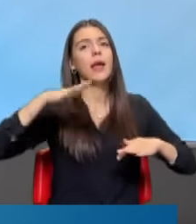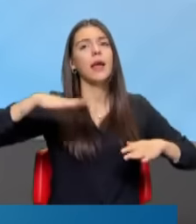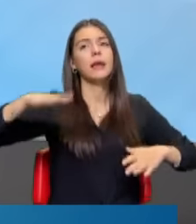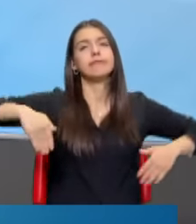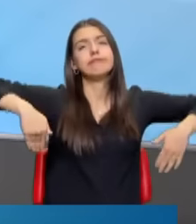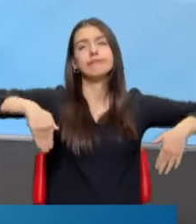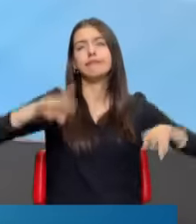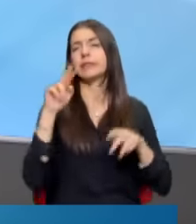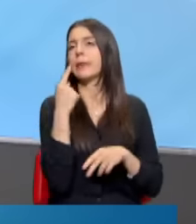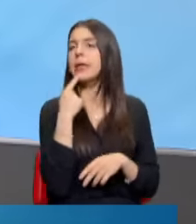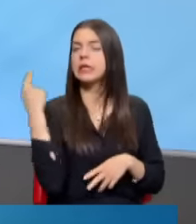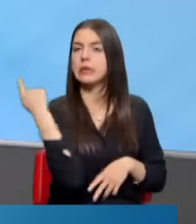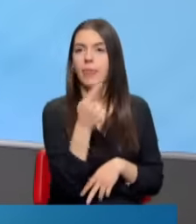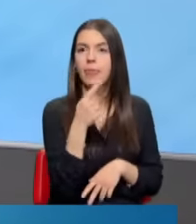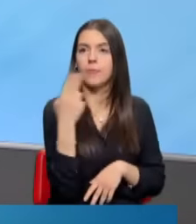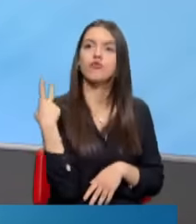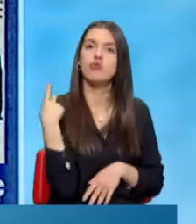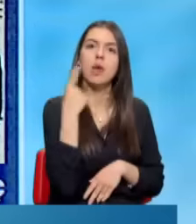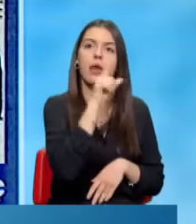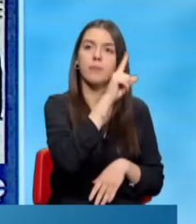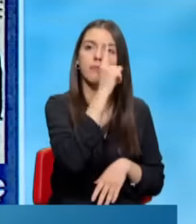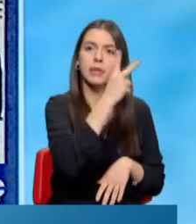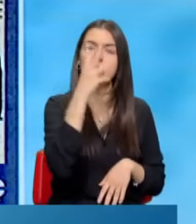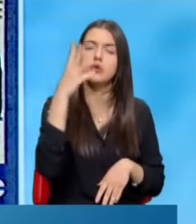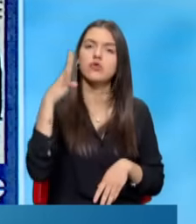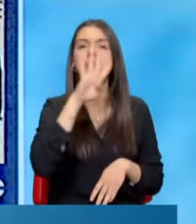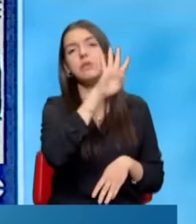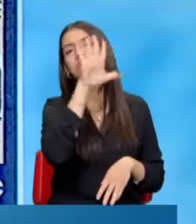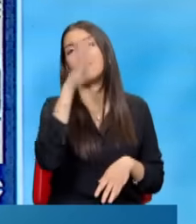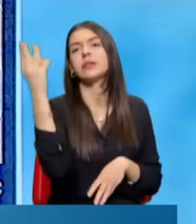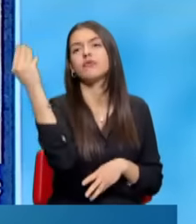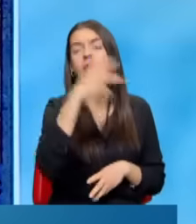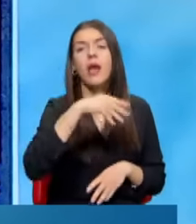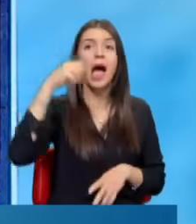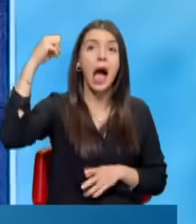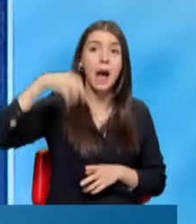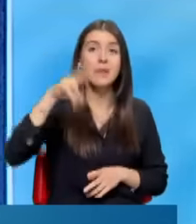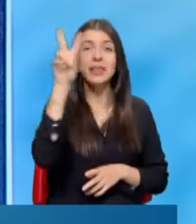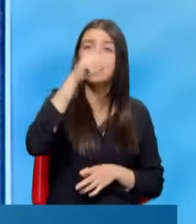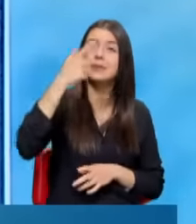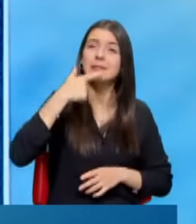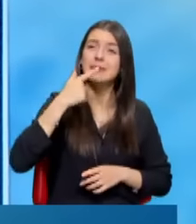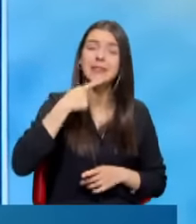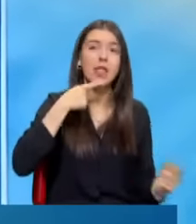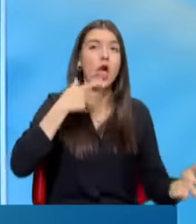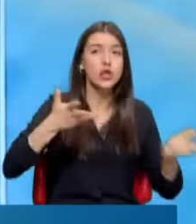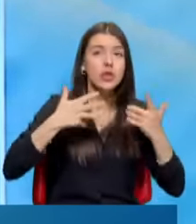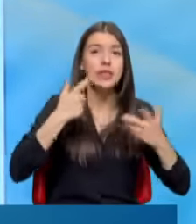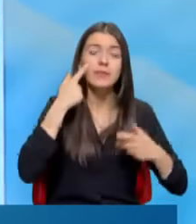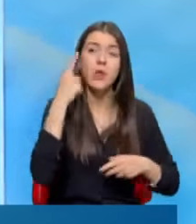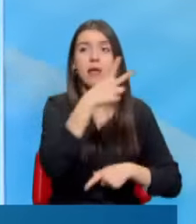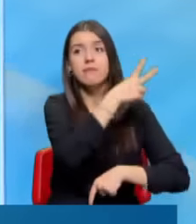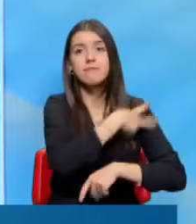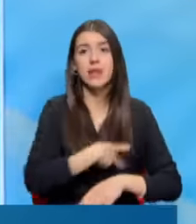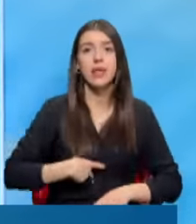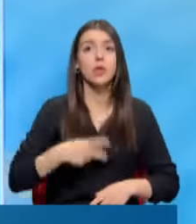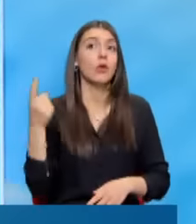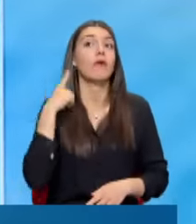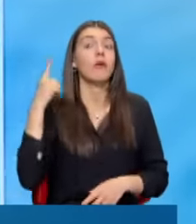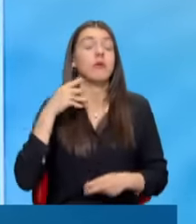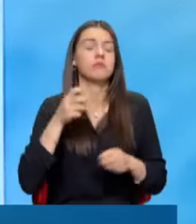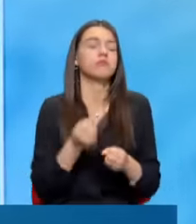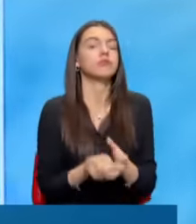teker sayıyor, numaralandırıyor 45 tane aracı. AKP'nin 20 yıl yönettiği belediyedeki şatafat ortaya çıktı. Denizli Belediye